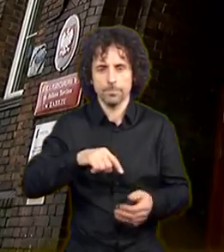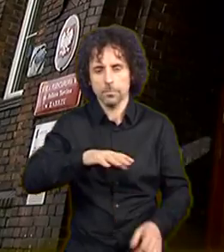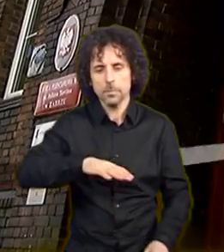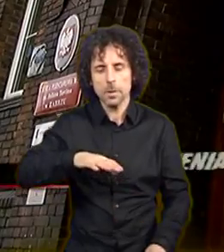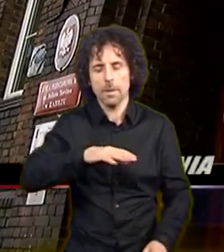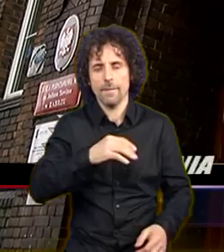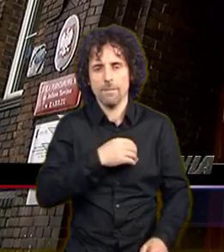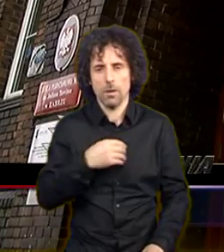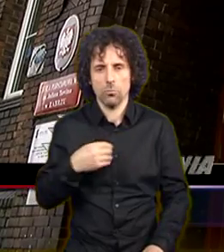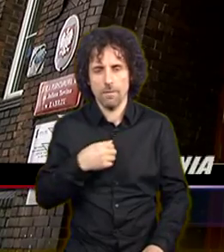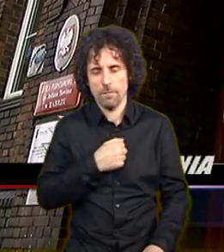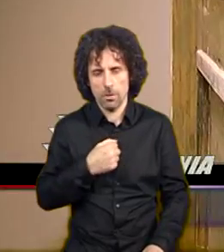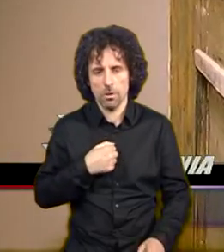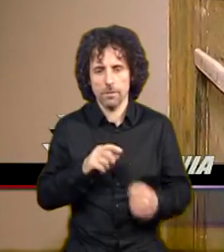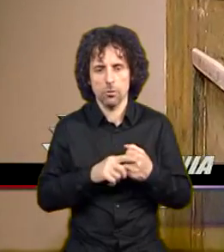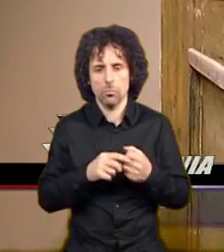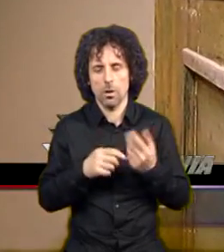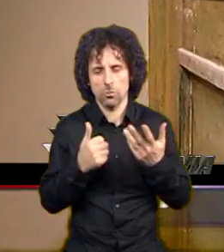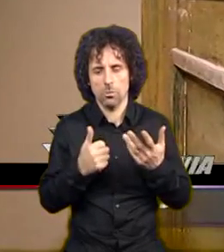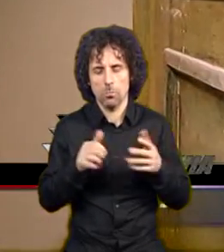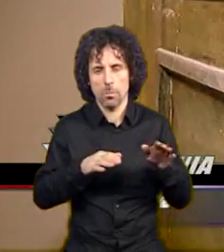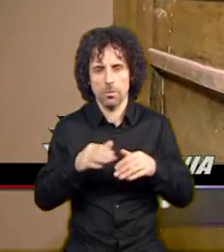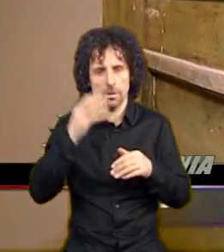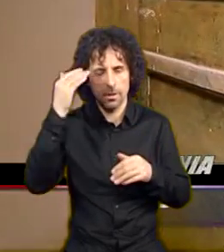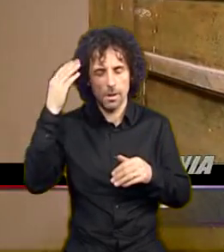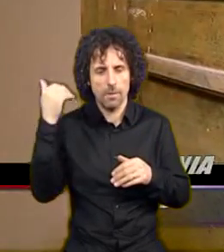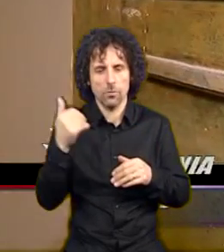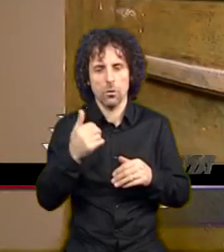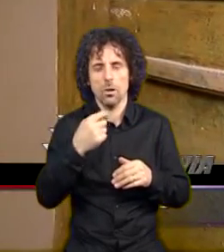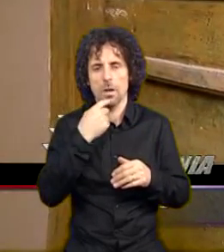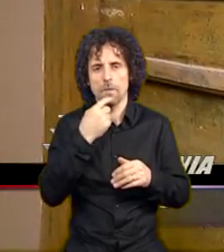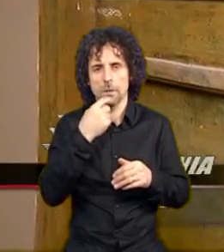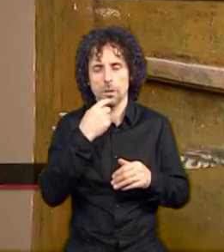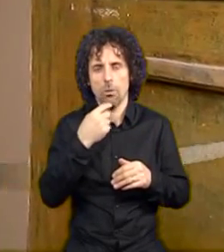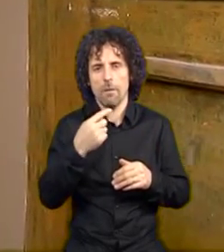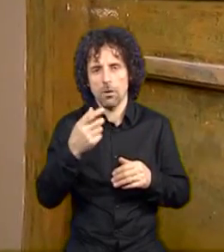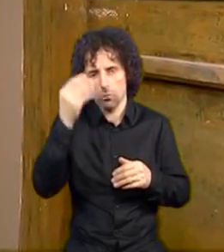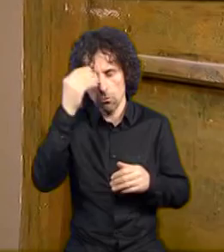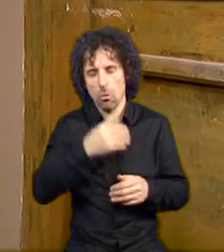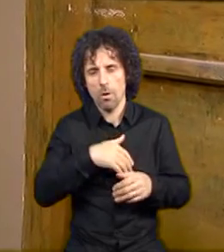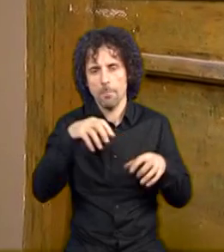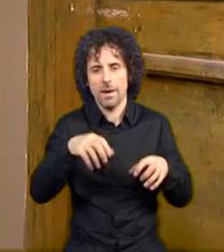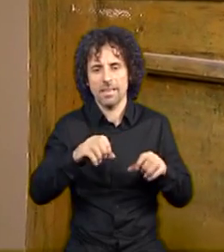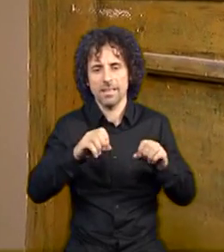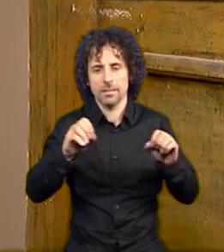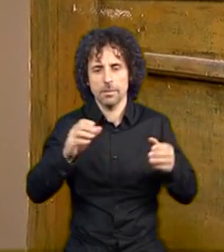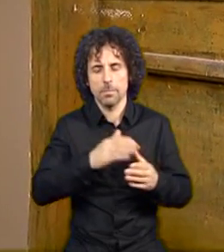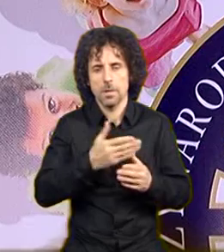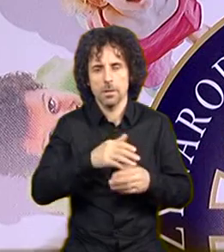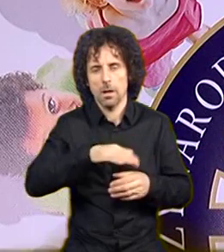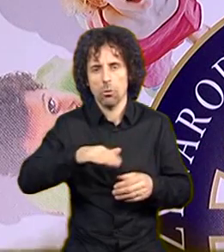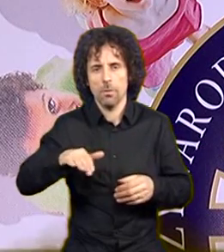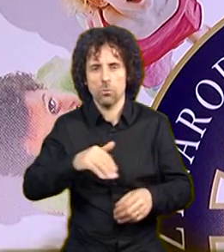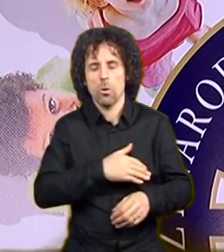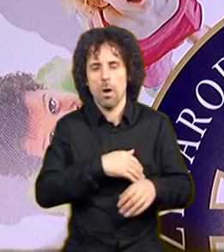Plac Warszawski nr 6. To właśnie pod tym adresem w pomieszczeniach dawnego kolegium językowego powstaje baza dydaktyczna